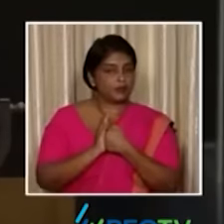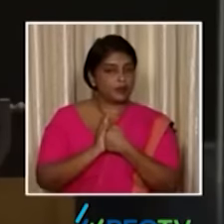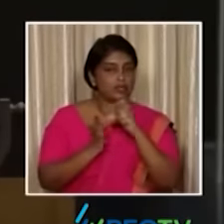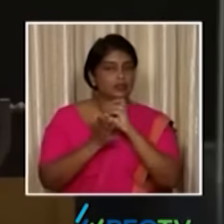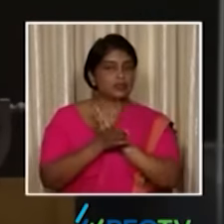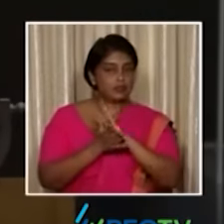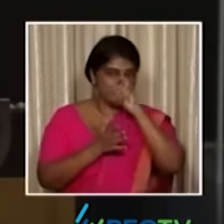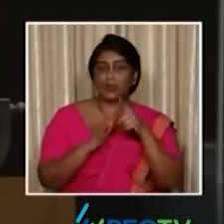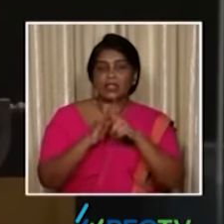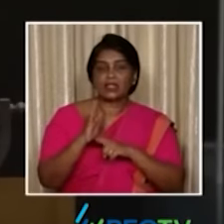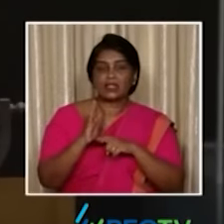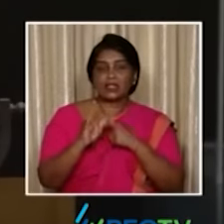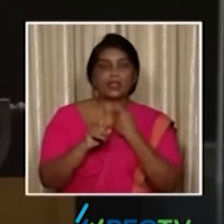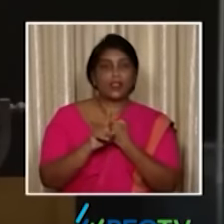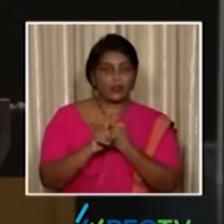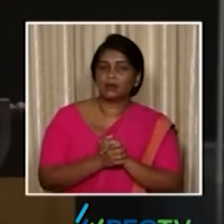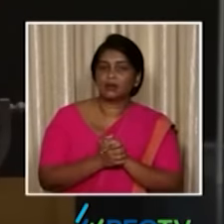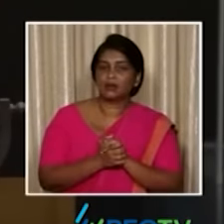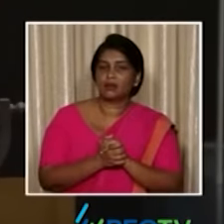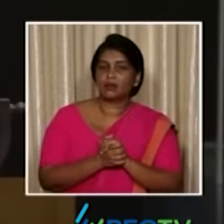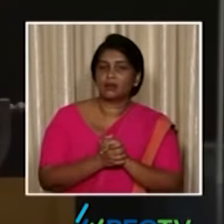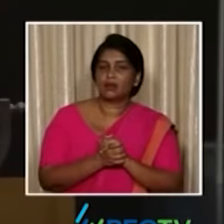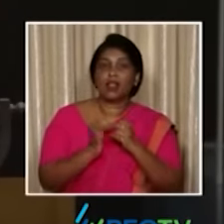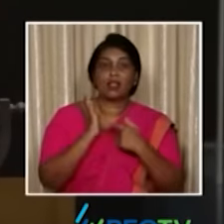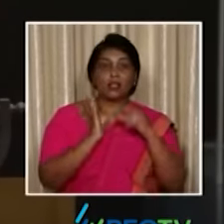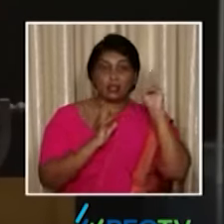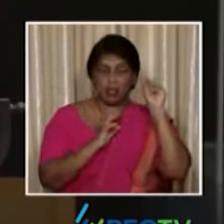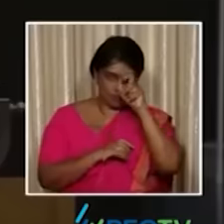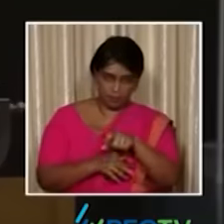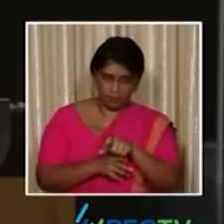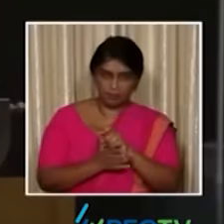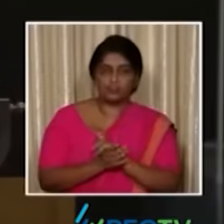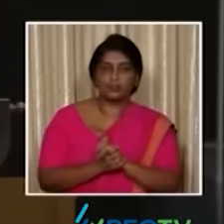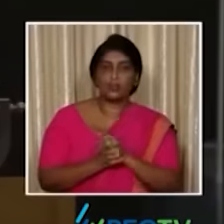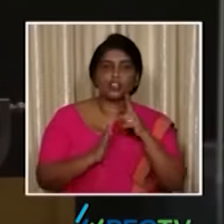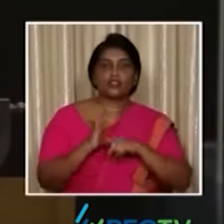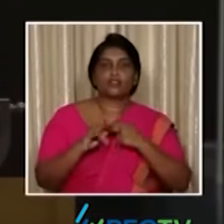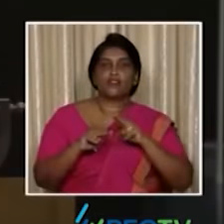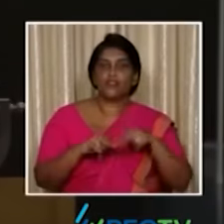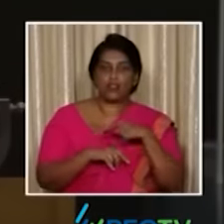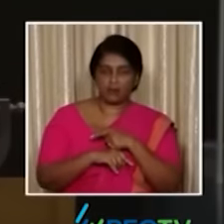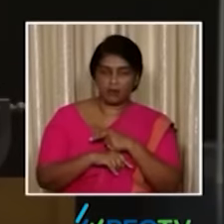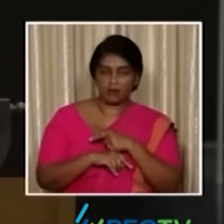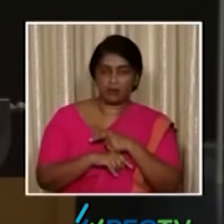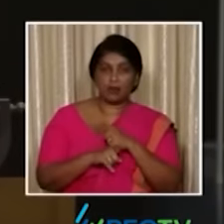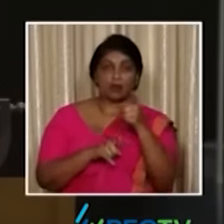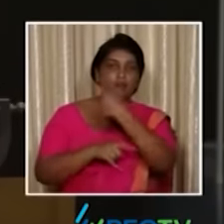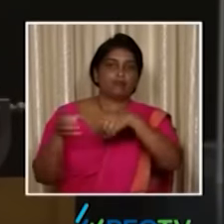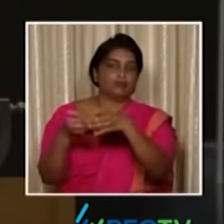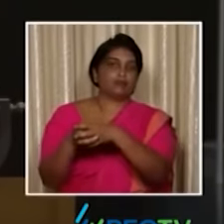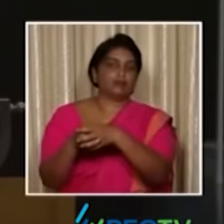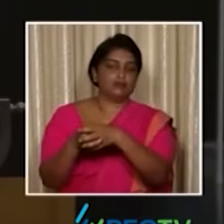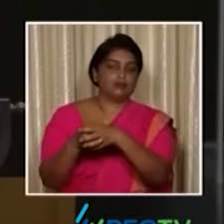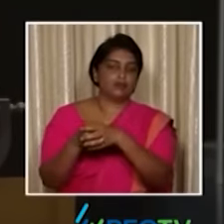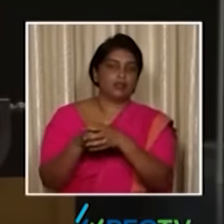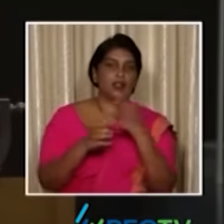චමල් රාජපක්ෂ මැතිතුමත් කැටගොඩ මන්ත්‍රීතුමත් තාරක බාලසූරිය මැතිතුමත් ජොන්සන් ප්‍රනාන්දු මන්ත්‍රීතුමත් එක තීරණයකට ආවා. එතකොට